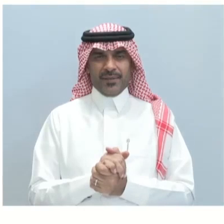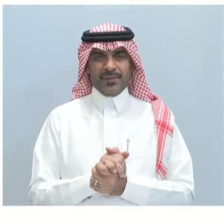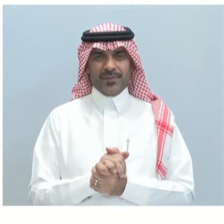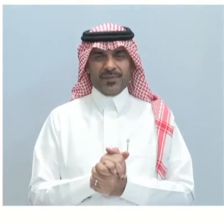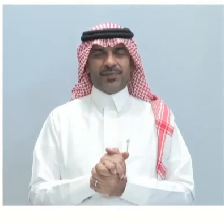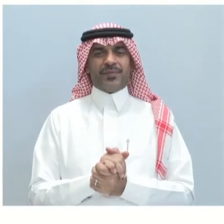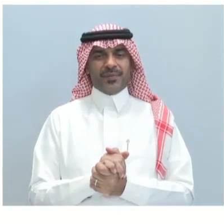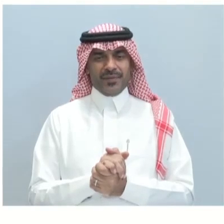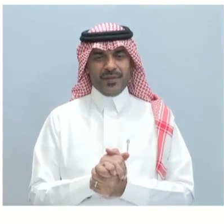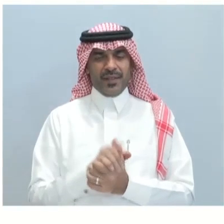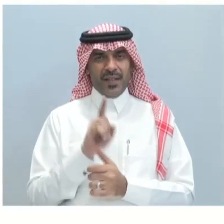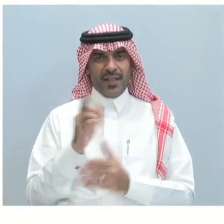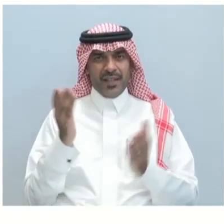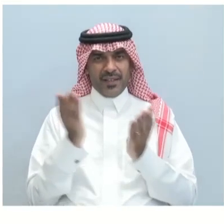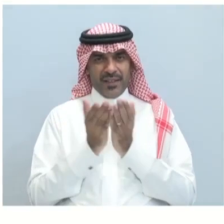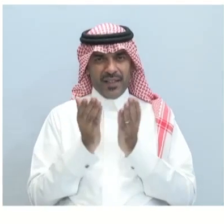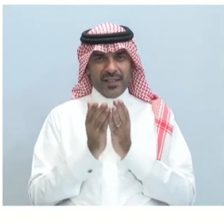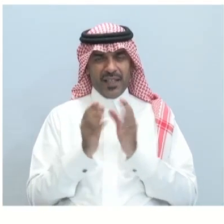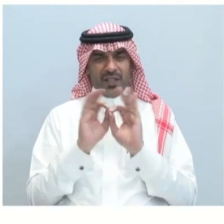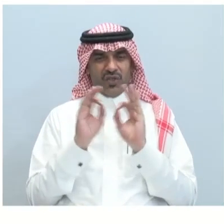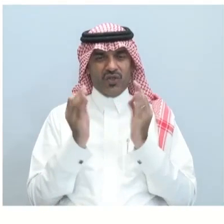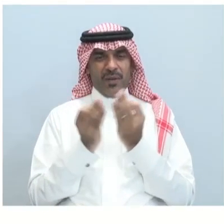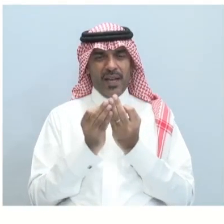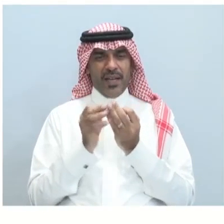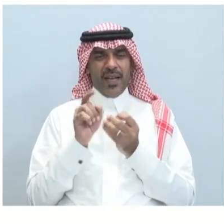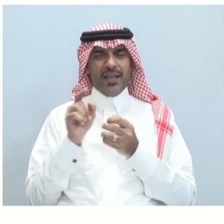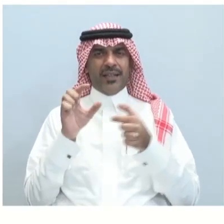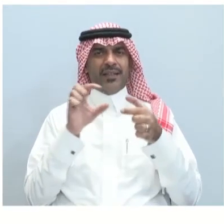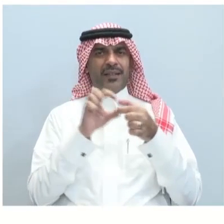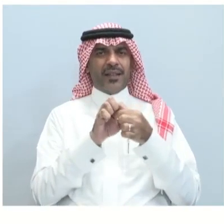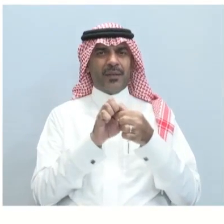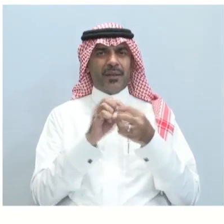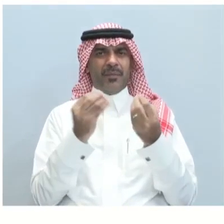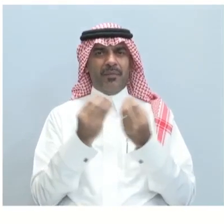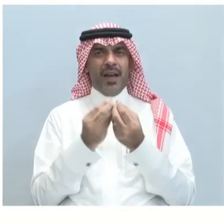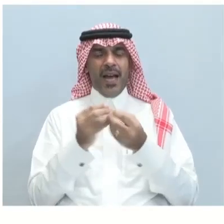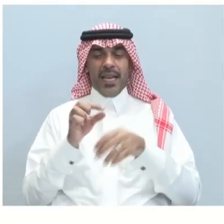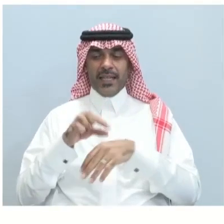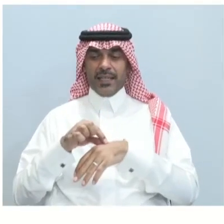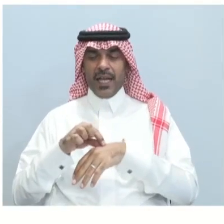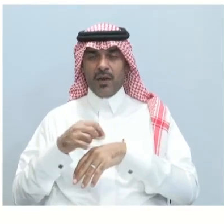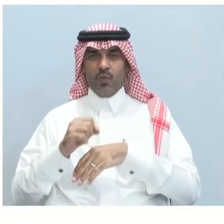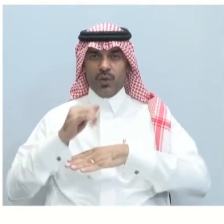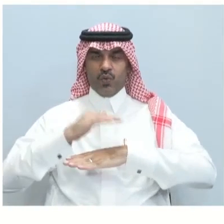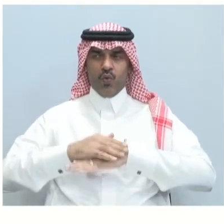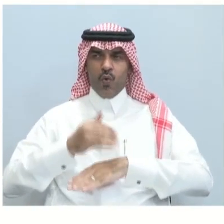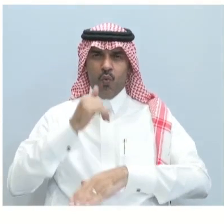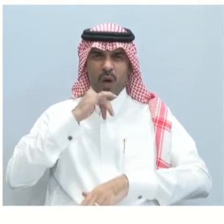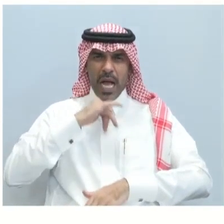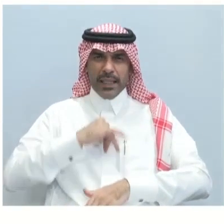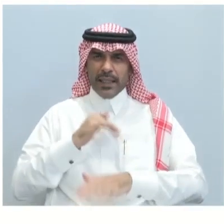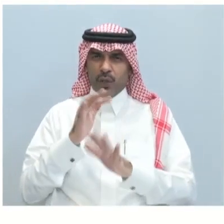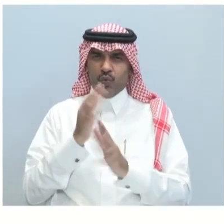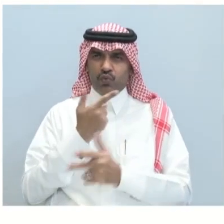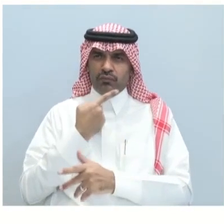احسنتم هي الدراسات التي ترتبط بالانسان وسلوكه واحتياجاته وقيمه